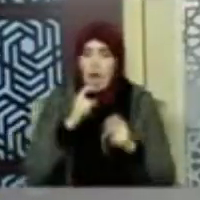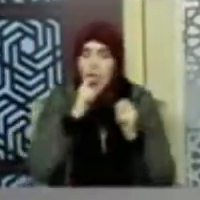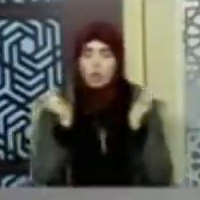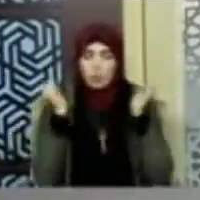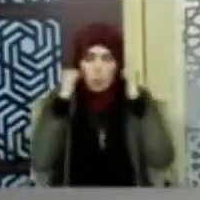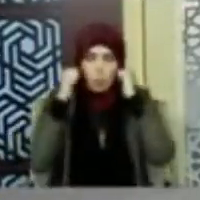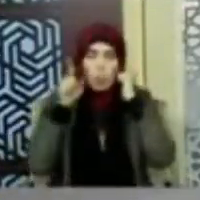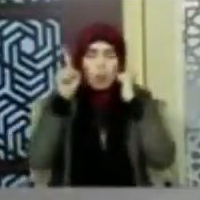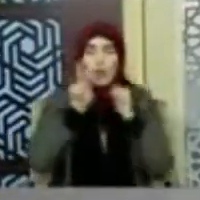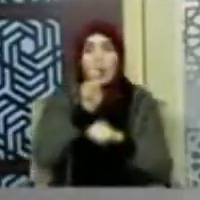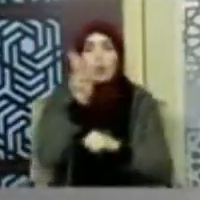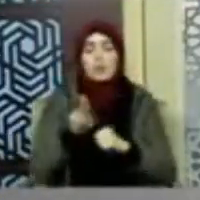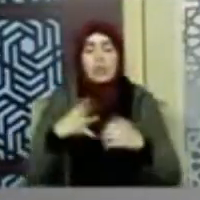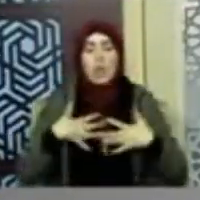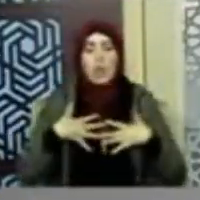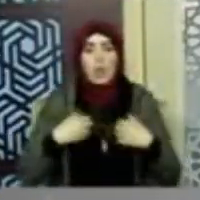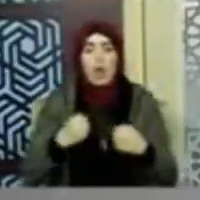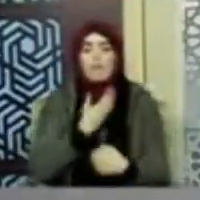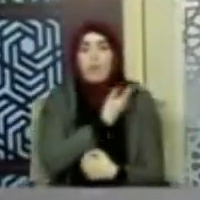العفو والعافية.